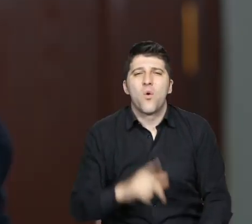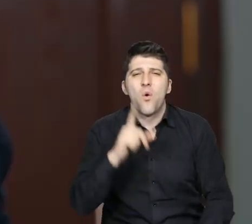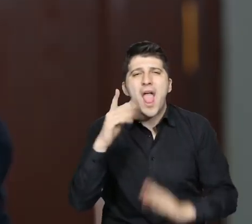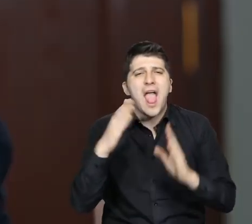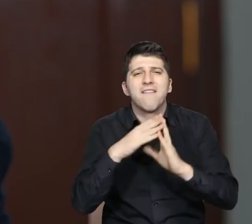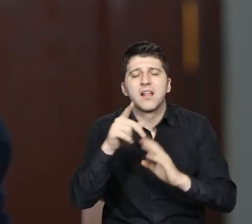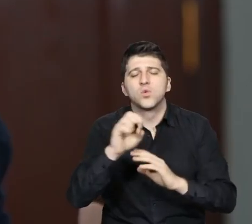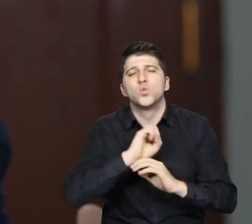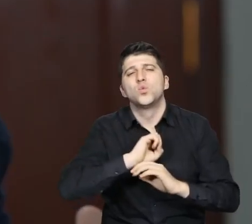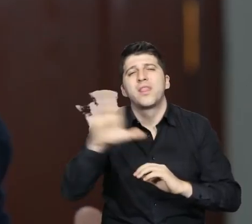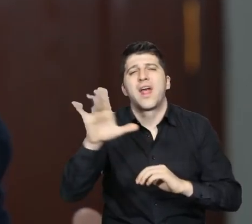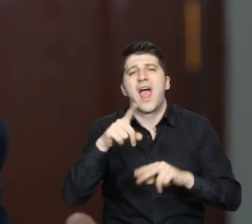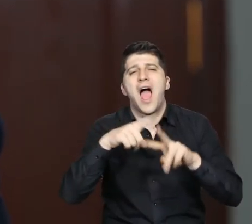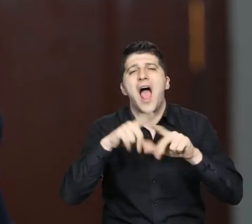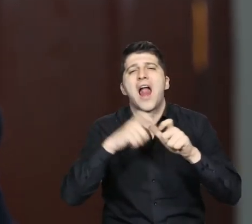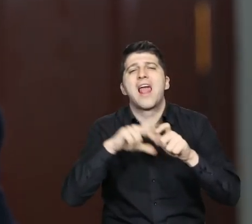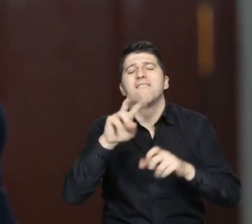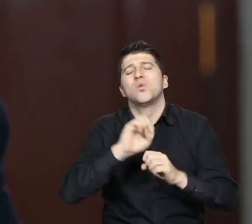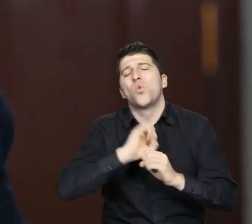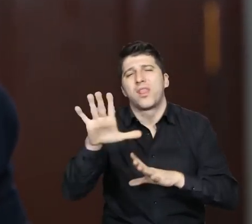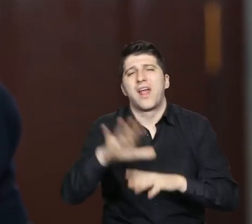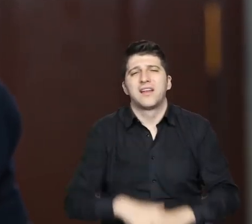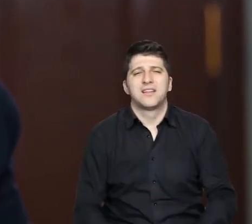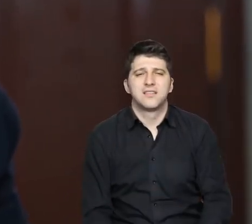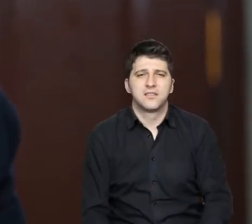evden. Gönder gitsin.